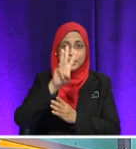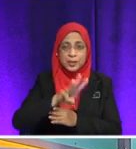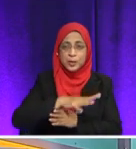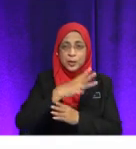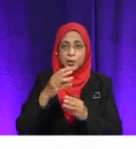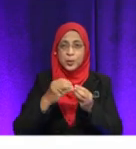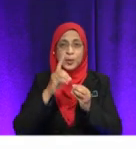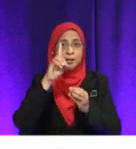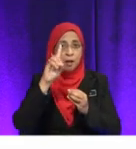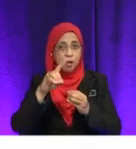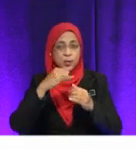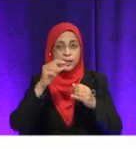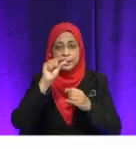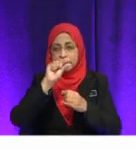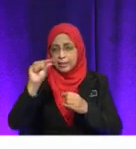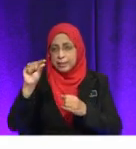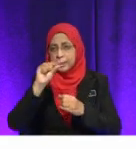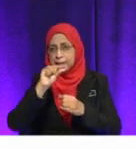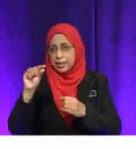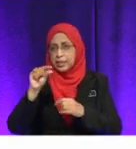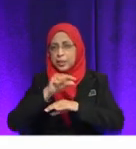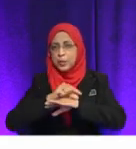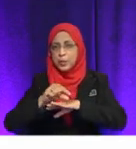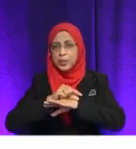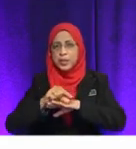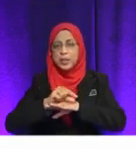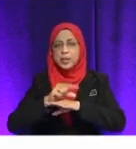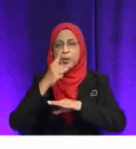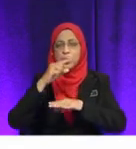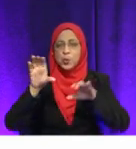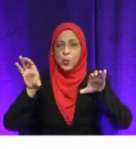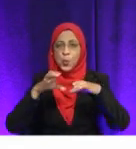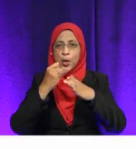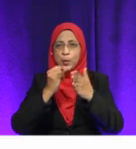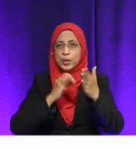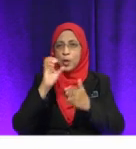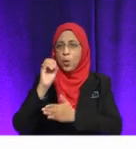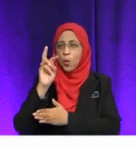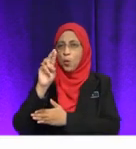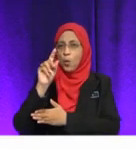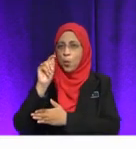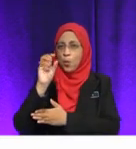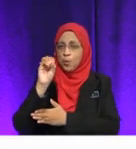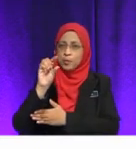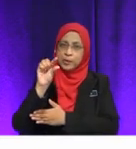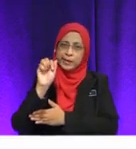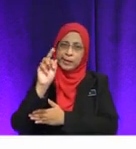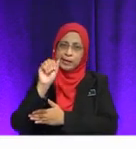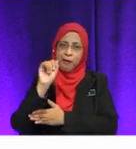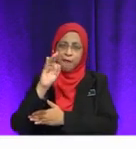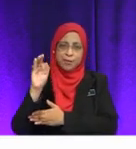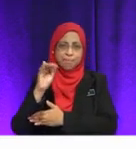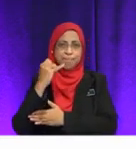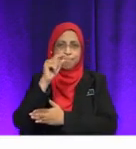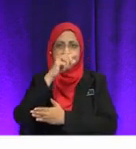jenis gadisan yang digunakan dalam menghasilkan lukisan autografi namakan jenis Gaisan pada ruang jawaban